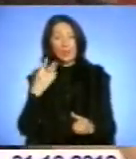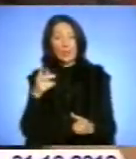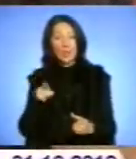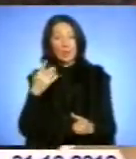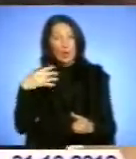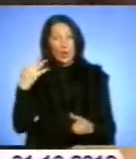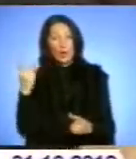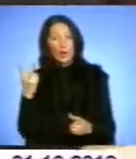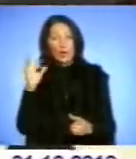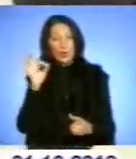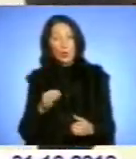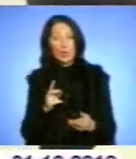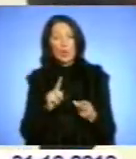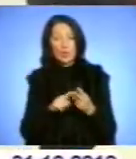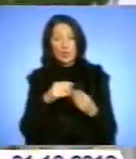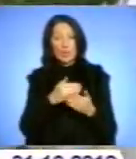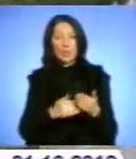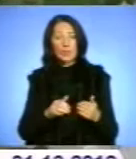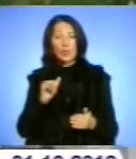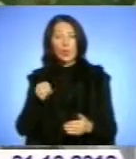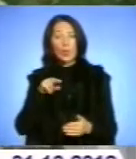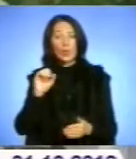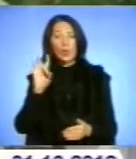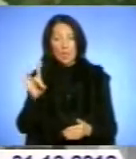25,42%. Третя у списку політична партія «Удар» набрала